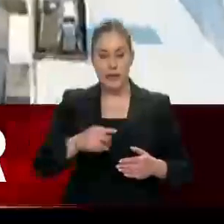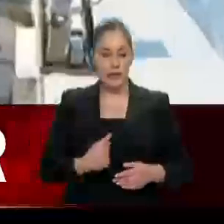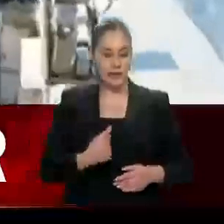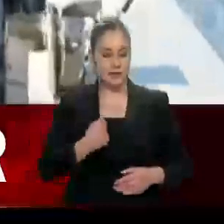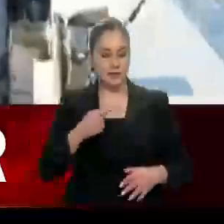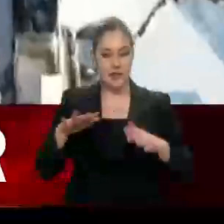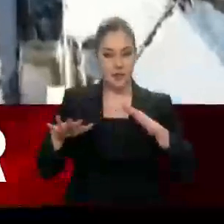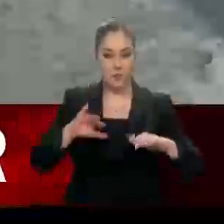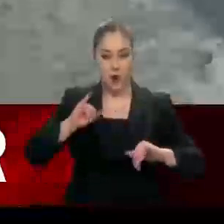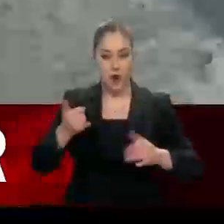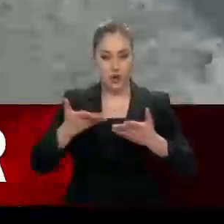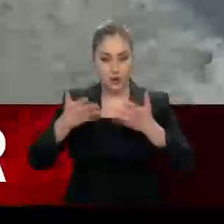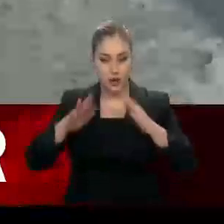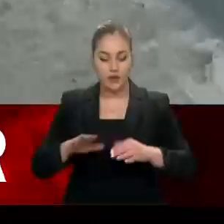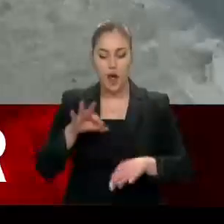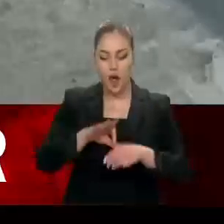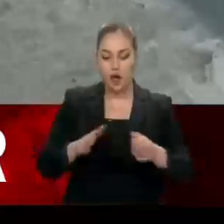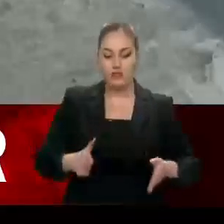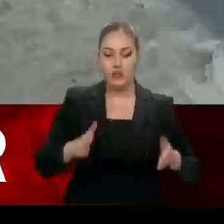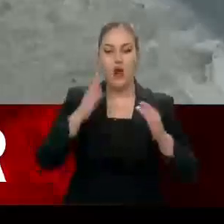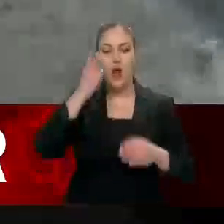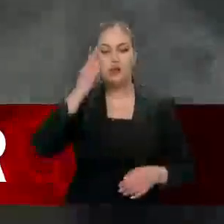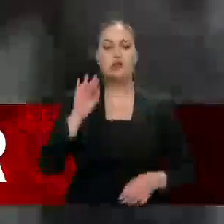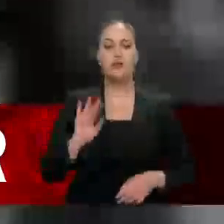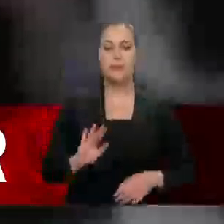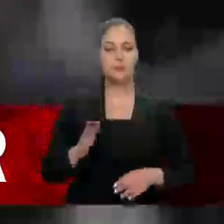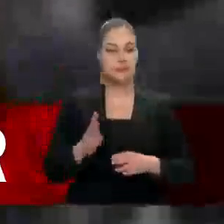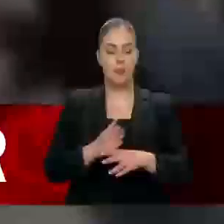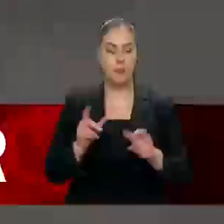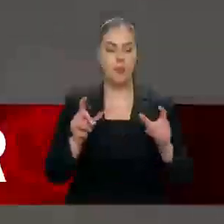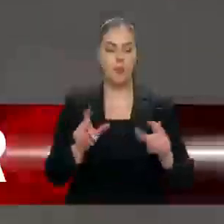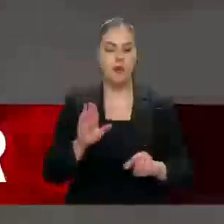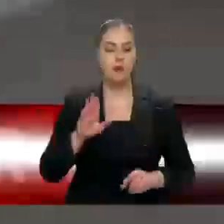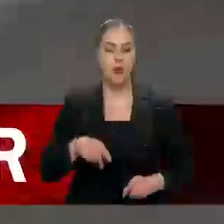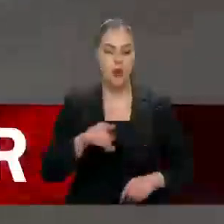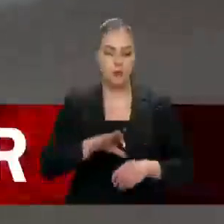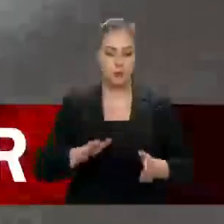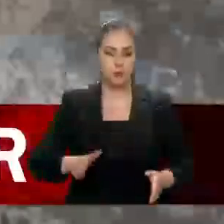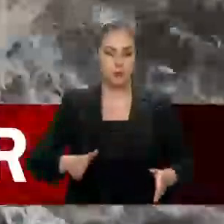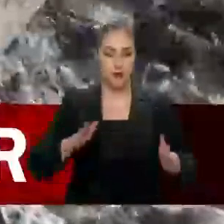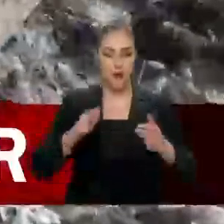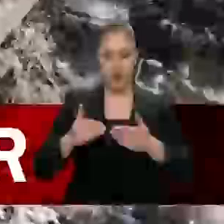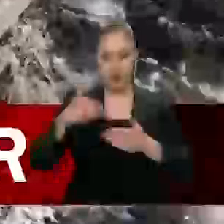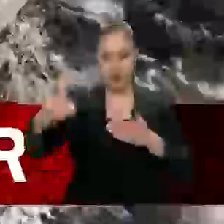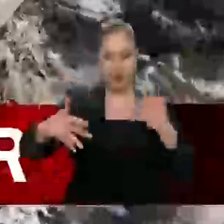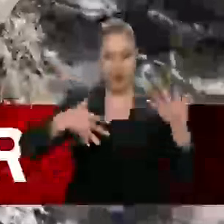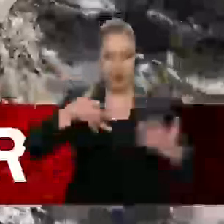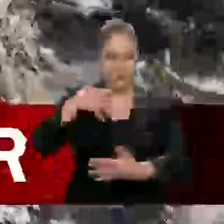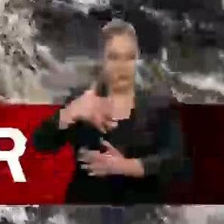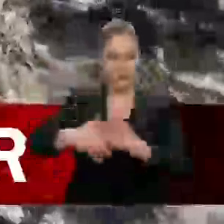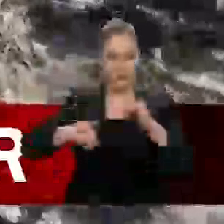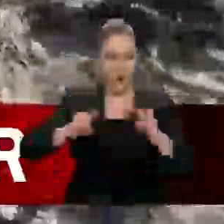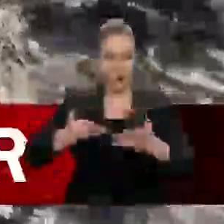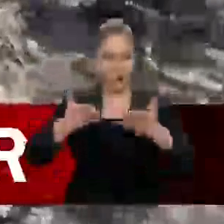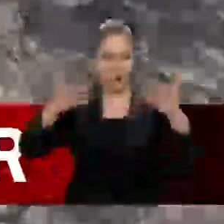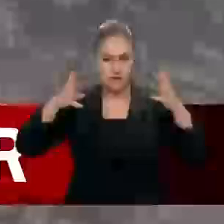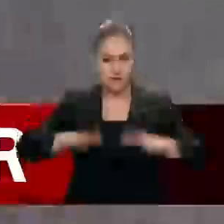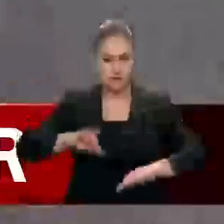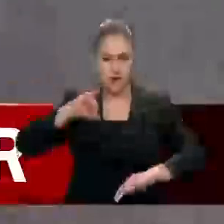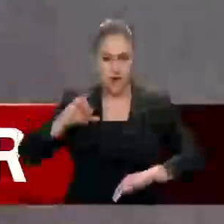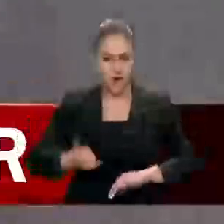hissettiği depremi yaşamadı. Hastanede olanlar yaşamadı. Öyle ki dışarıda yer yerinden oynarken, hatta yer ayaklarının